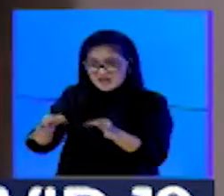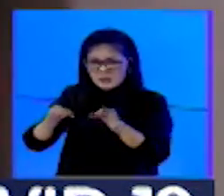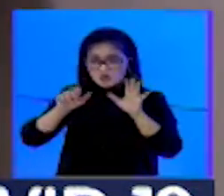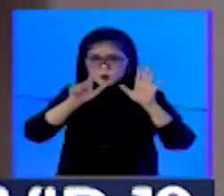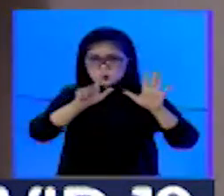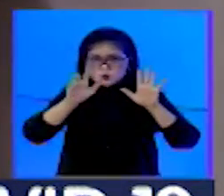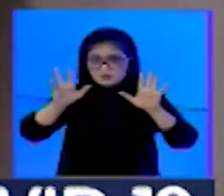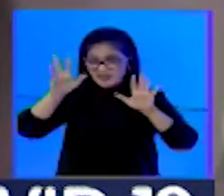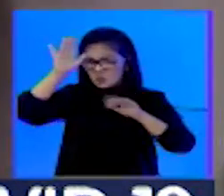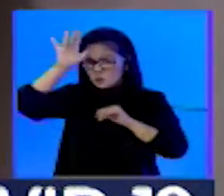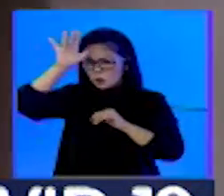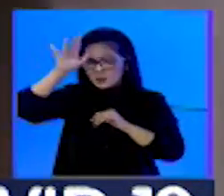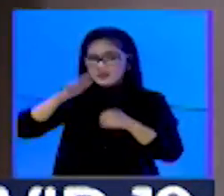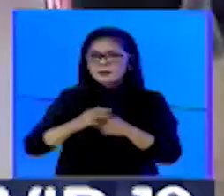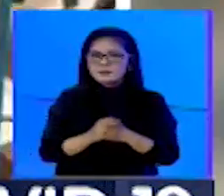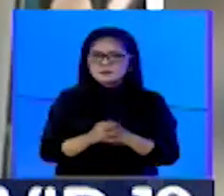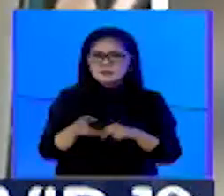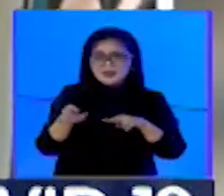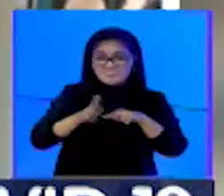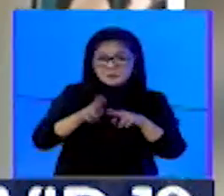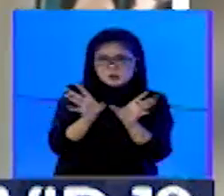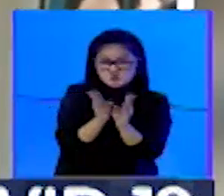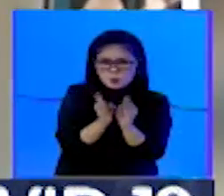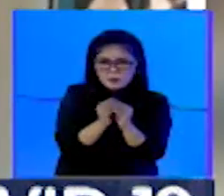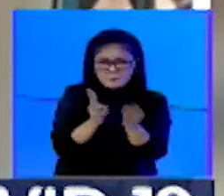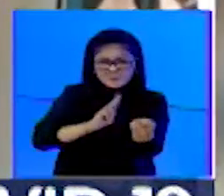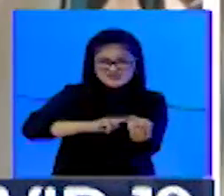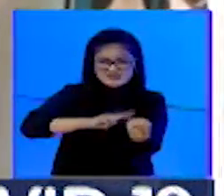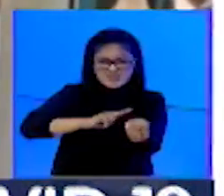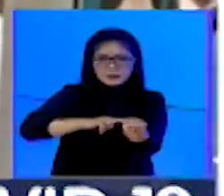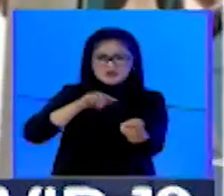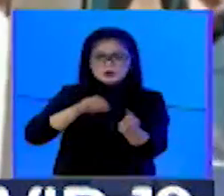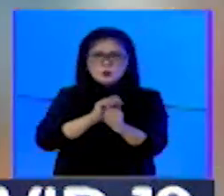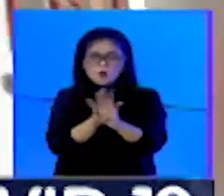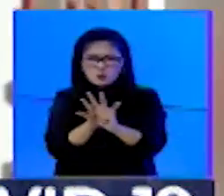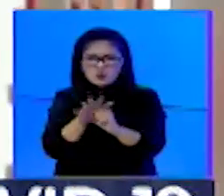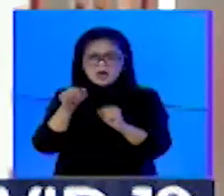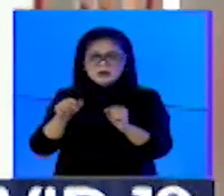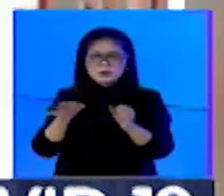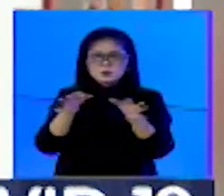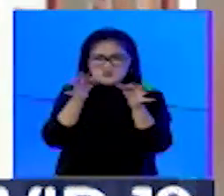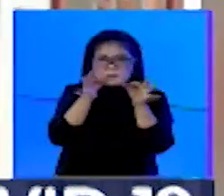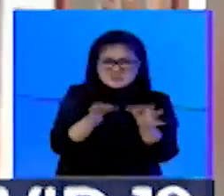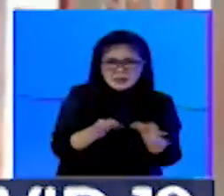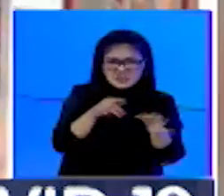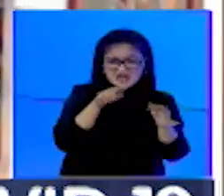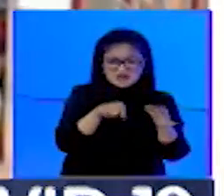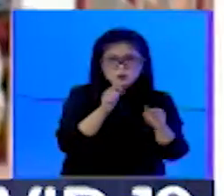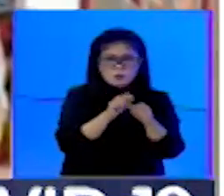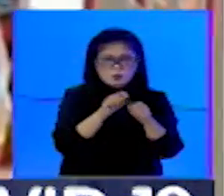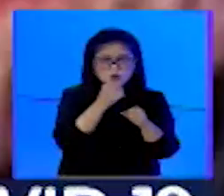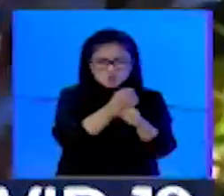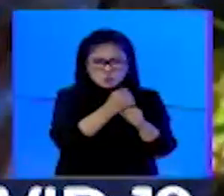orang. Bertambahnya jumlah pasien positif asal klaster lapas kelas 2 ini membuat gugus tugas percepatan